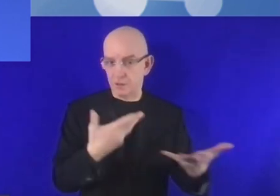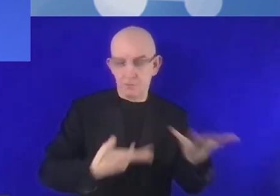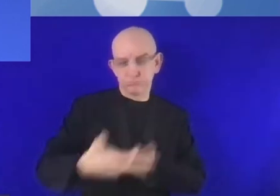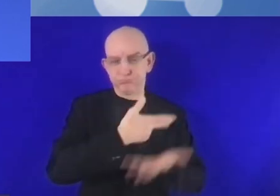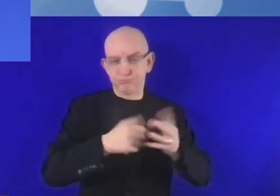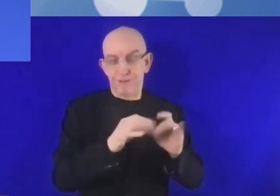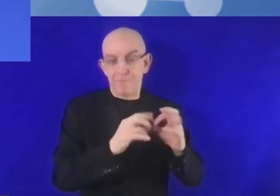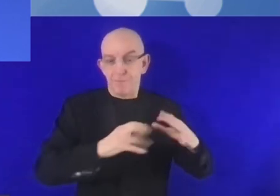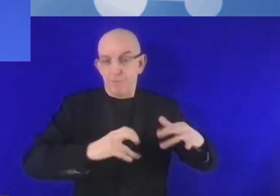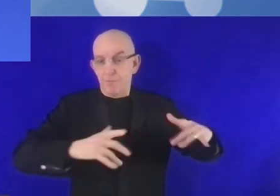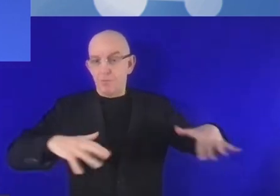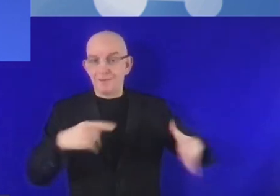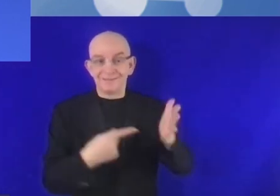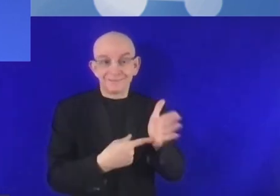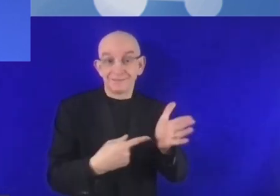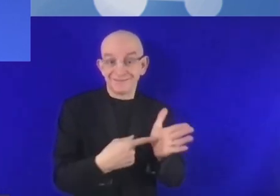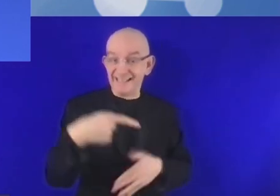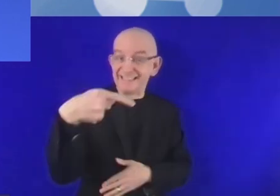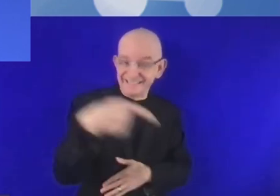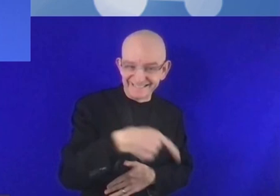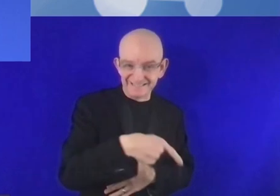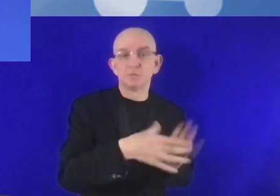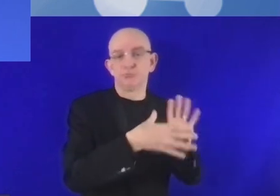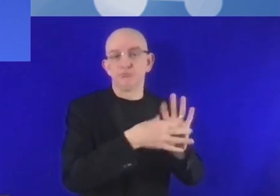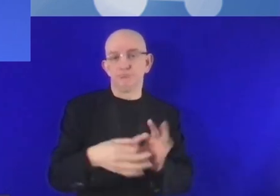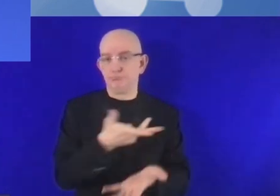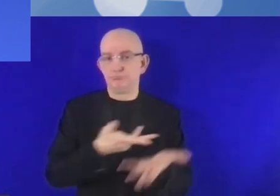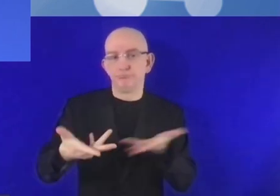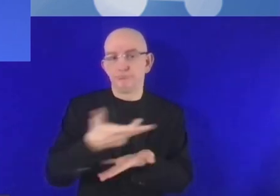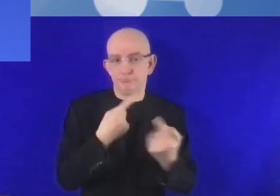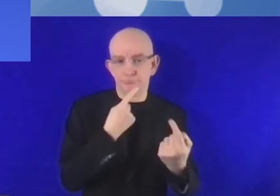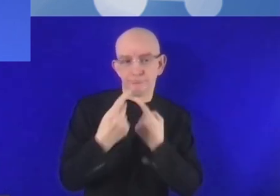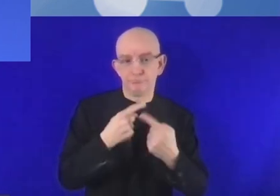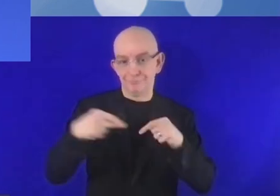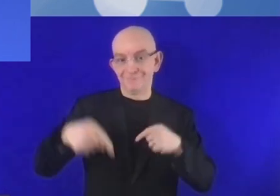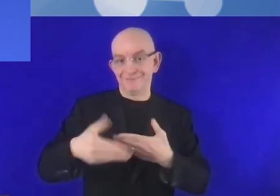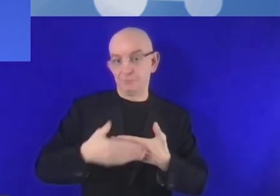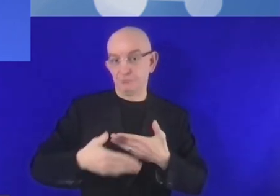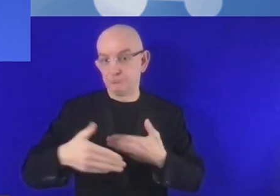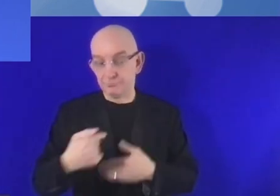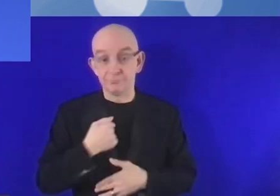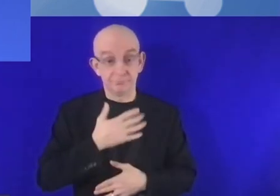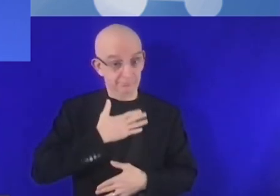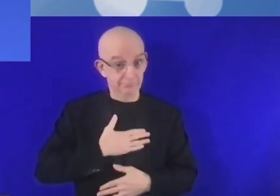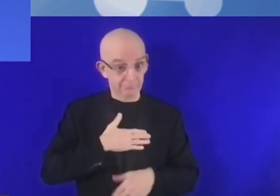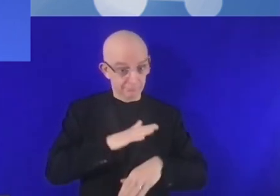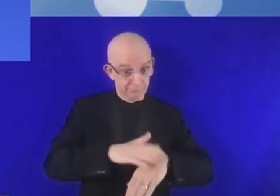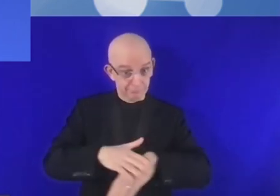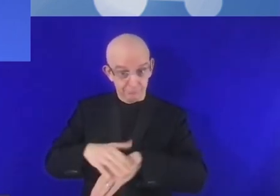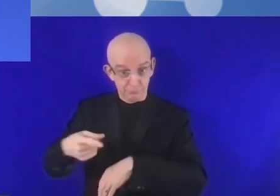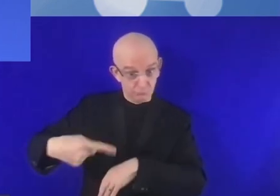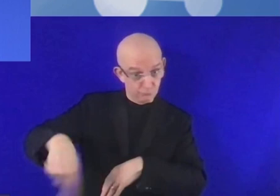bardzo serdecznie Państwa zapraszam, jednocześnie prosząc o komentowanie i aktywny udział we wszystkich